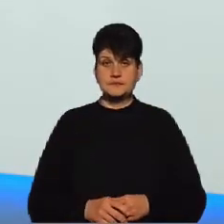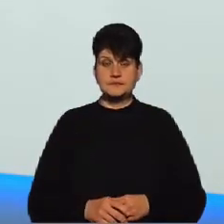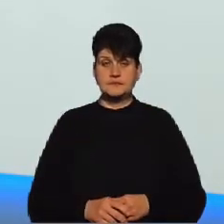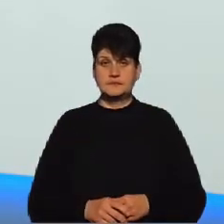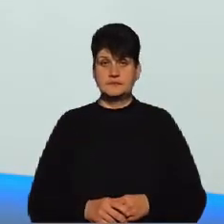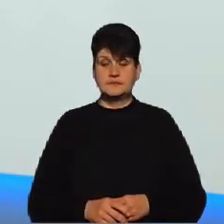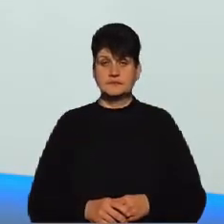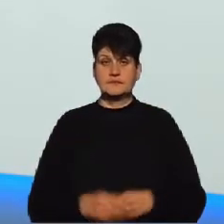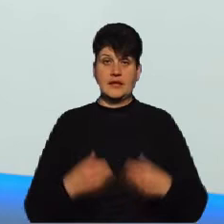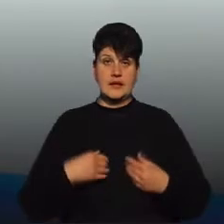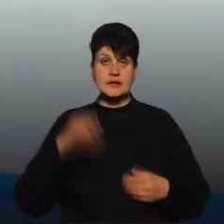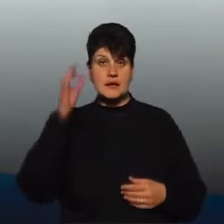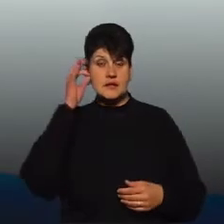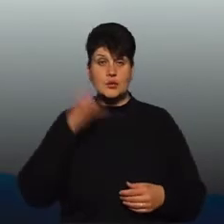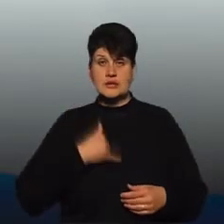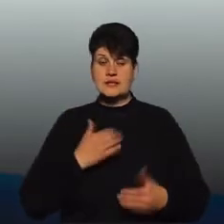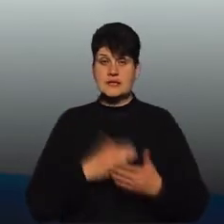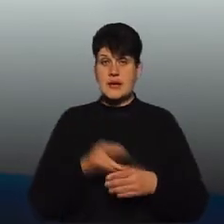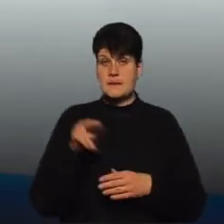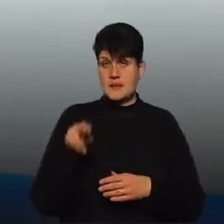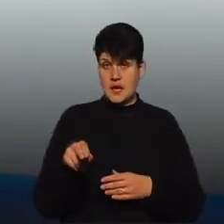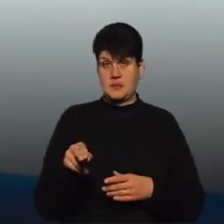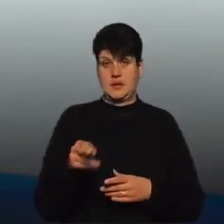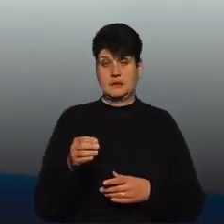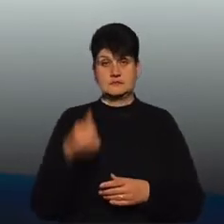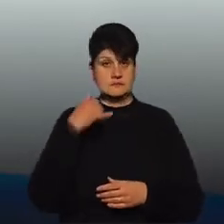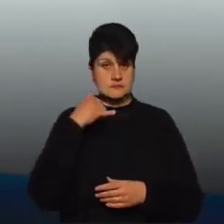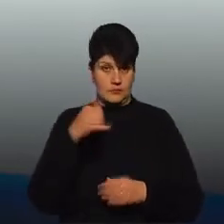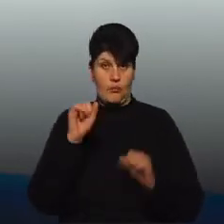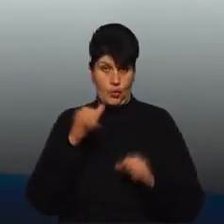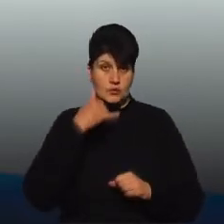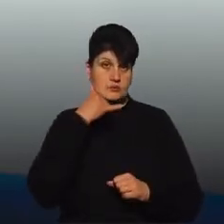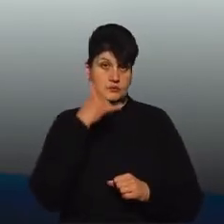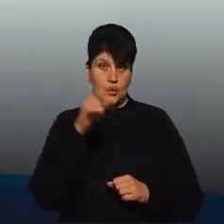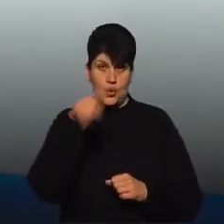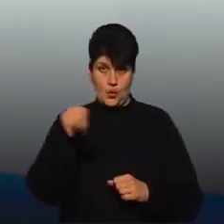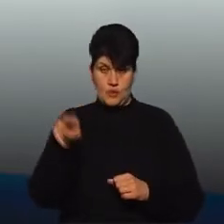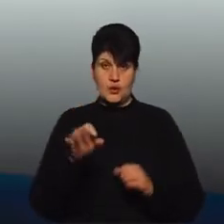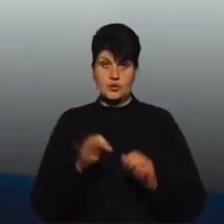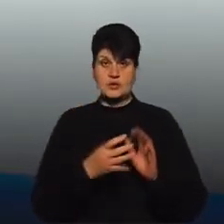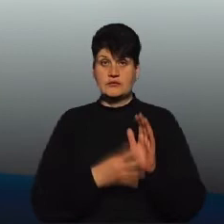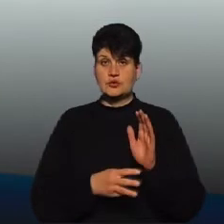Я нагадаю, у нас працює пряма телефонна лінія. Можна телефонувати за номером